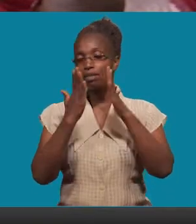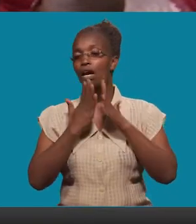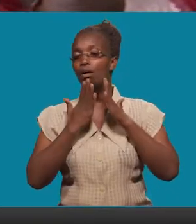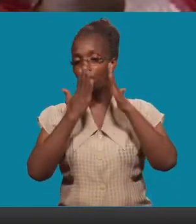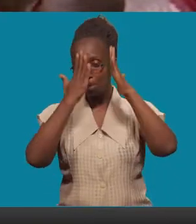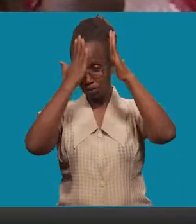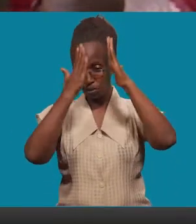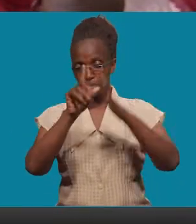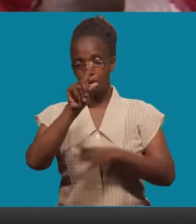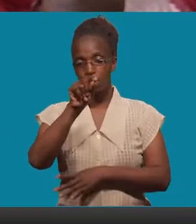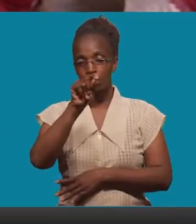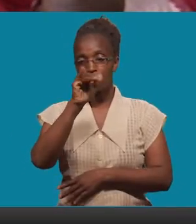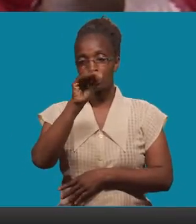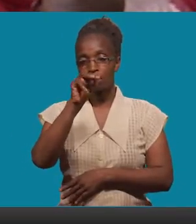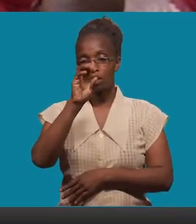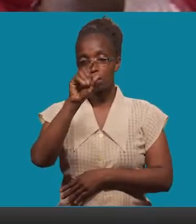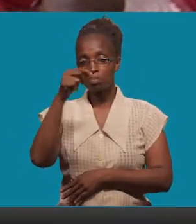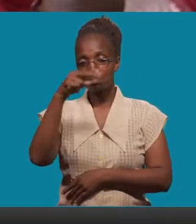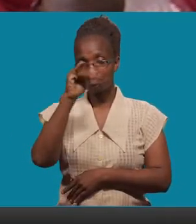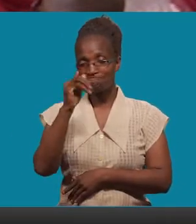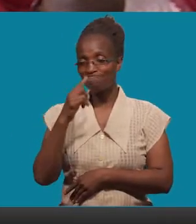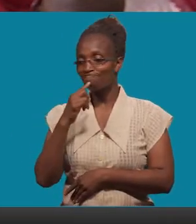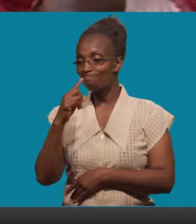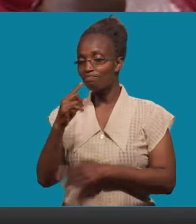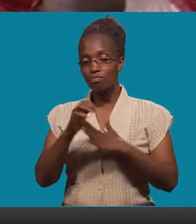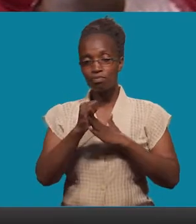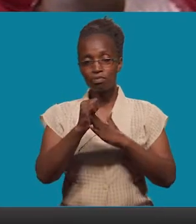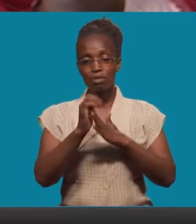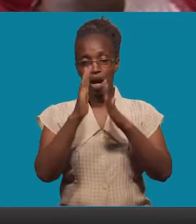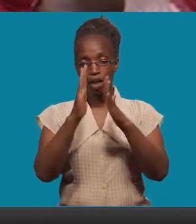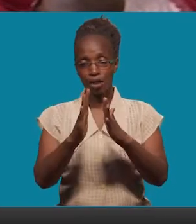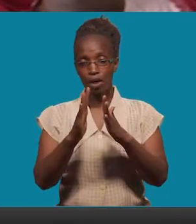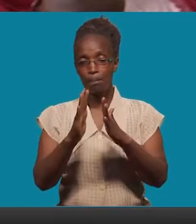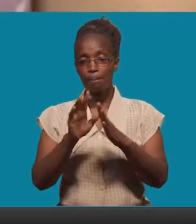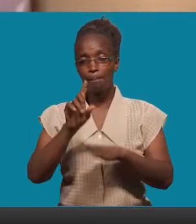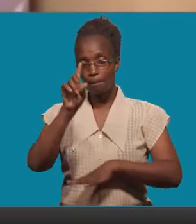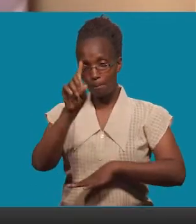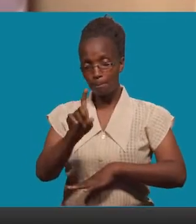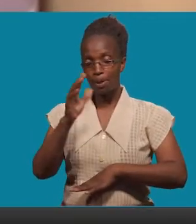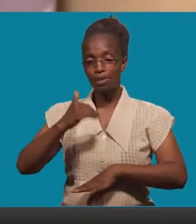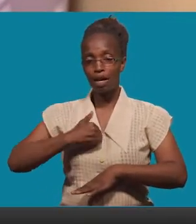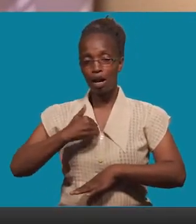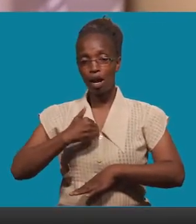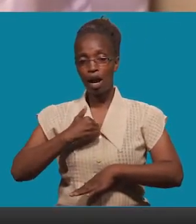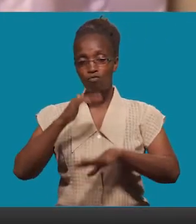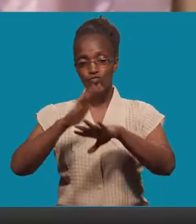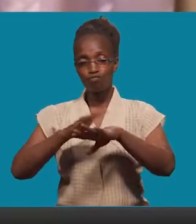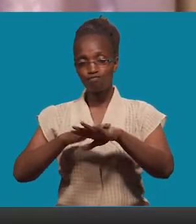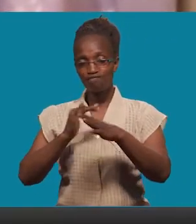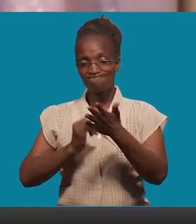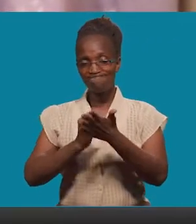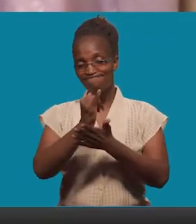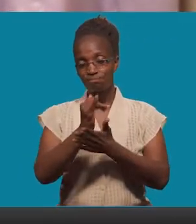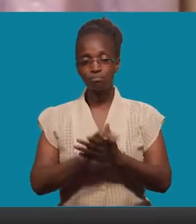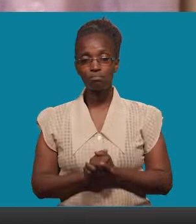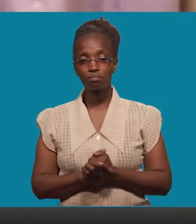Ndambuki, kiongozi ana wajibu wa kufanya kazi kwa kuongozwa na utu wa kazi. Hata watu wakikuona waone